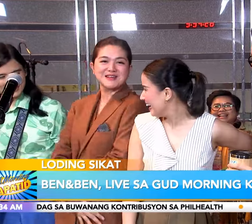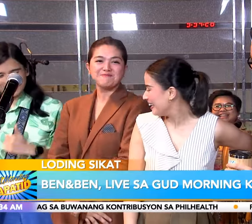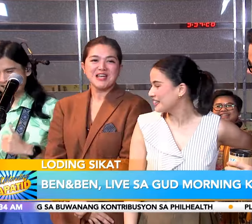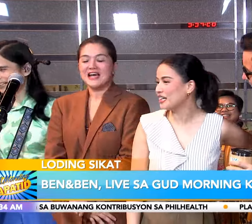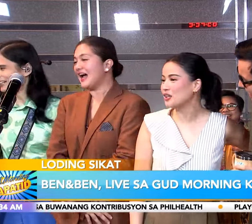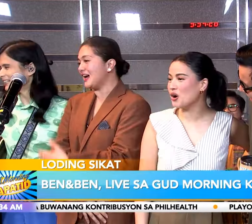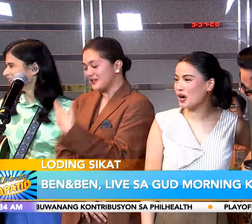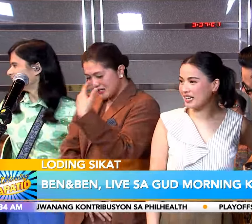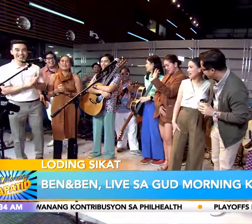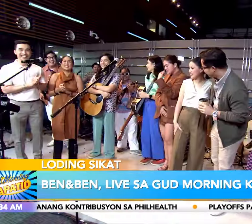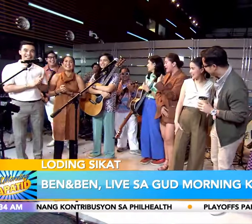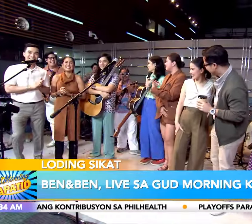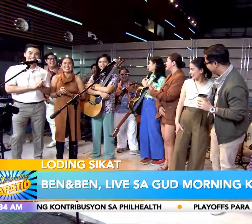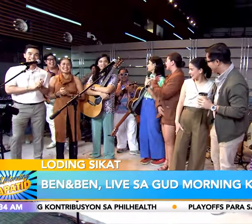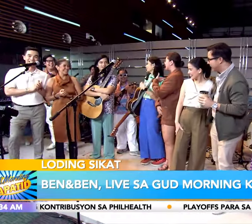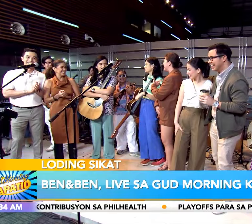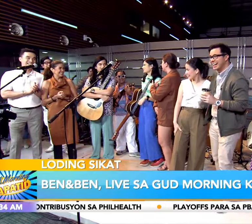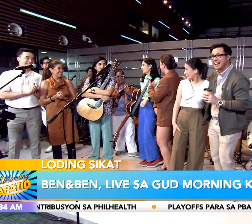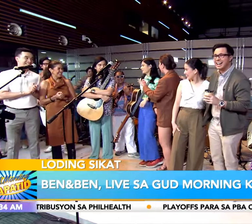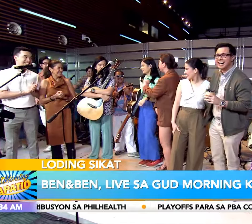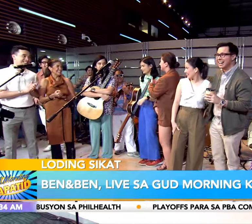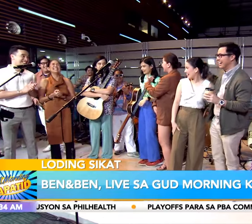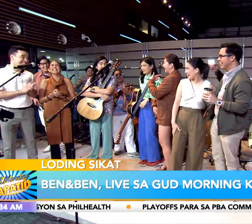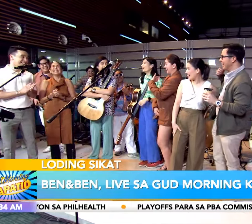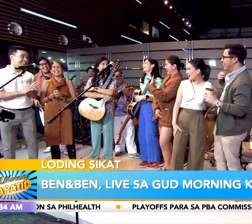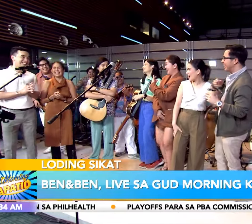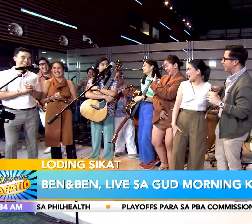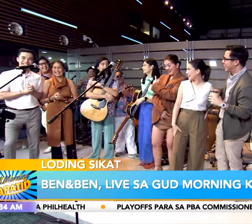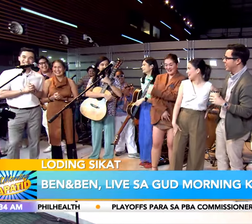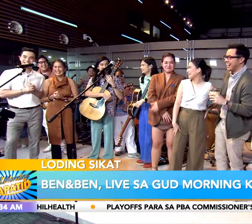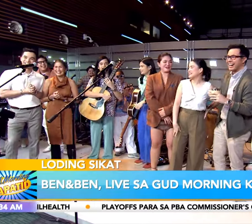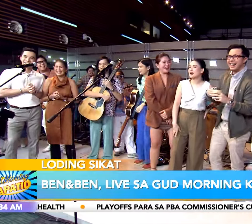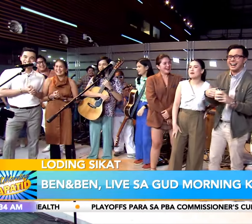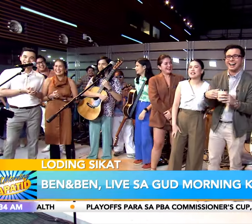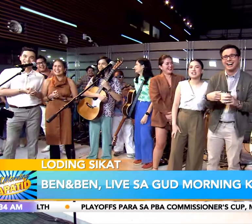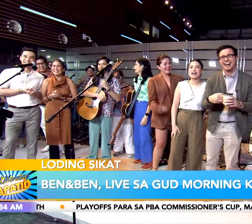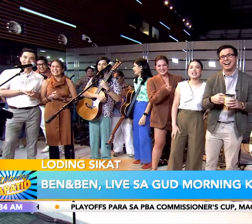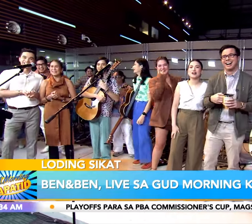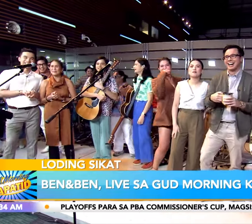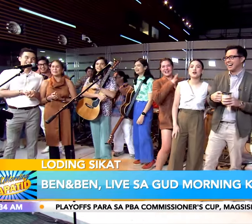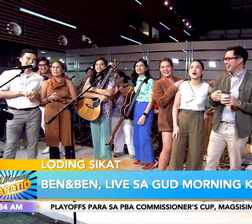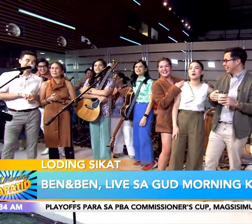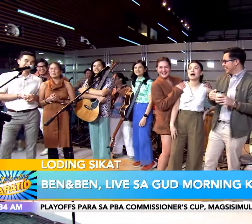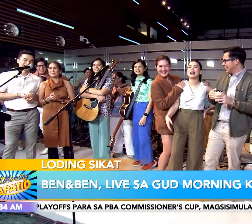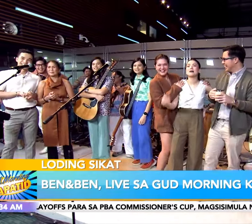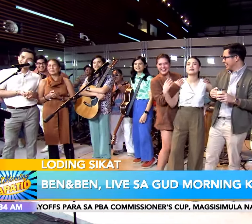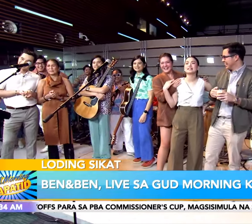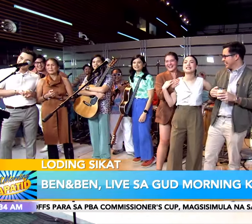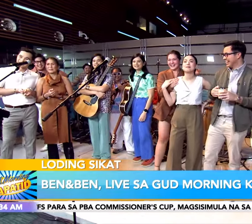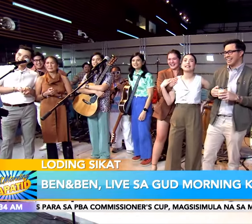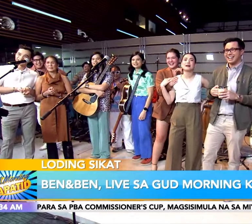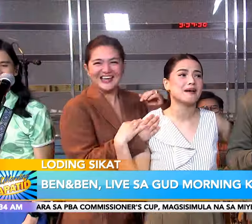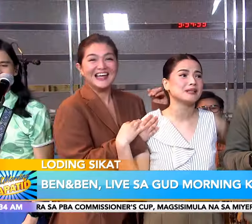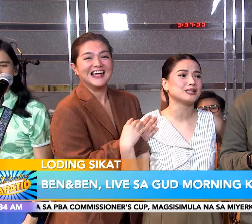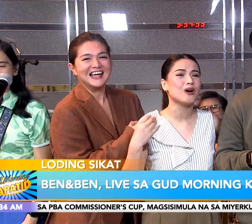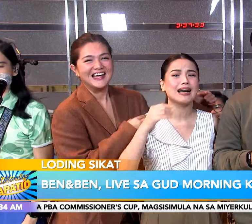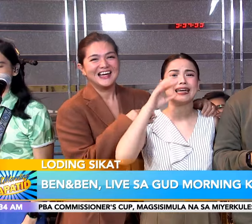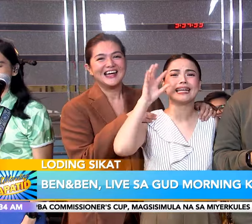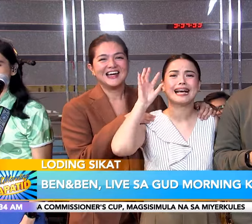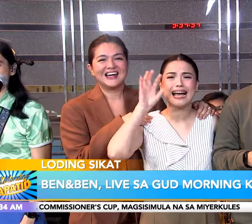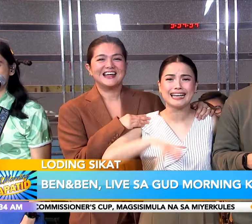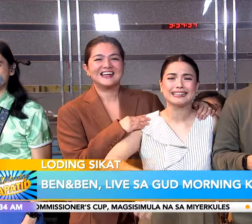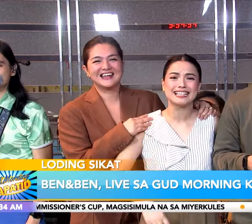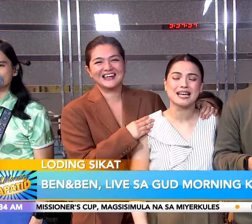guys. Inspired by Shaira Luna. Alam nyo na. Paano nyo, mga kapatid, damang-dama namin dito